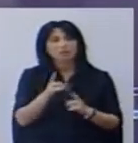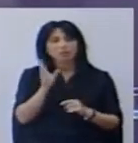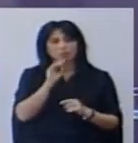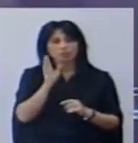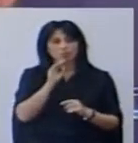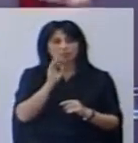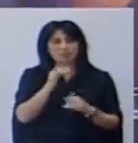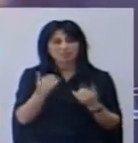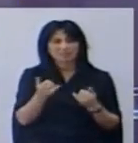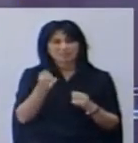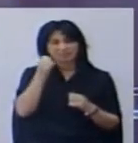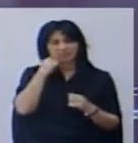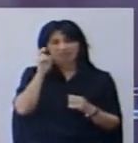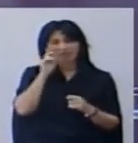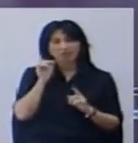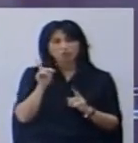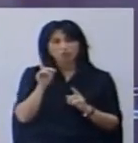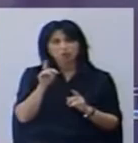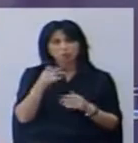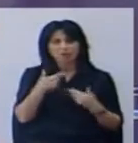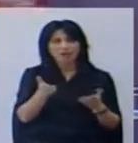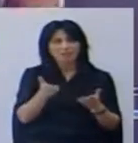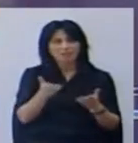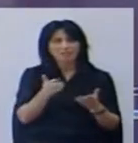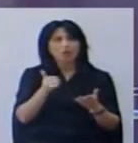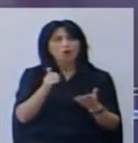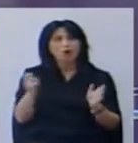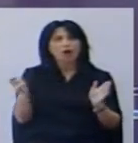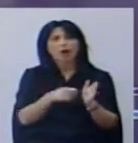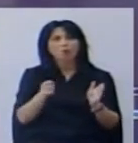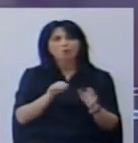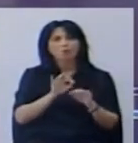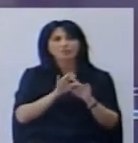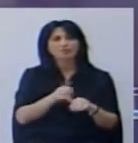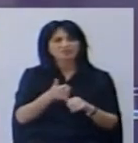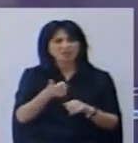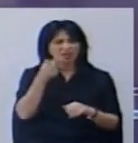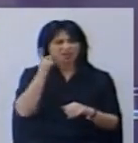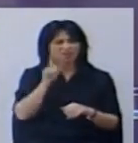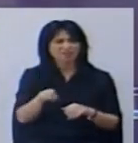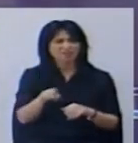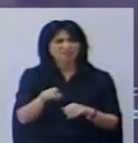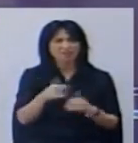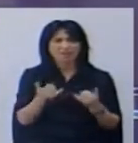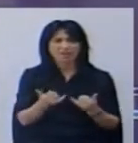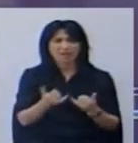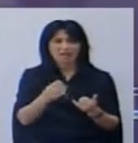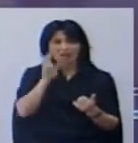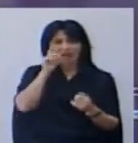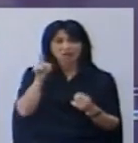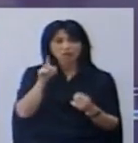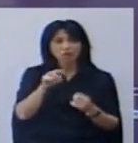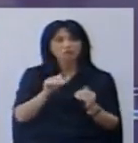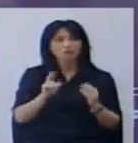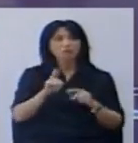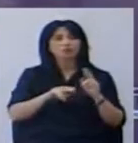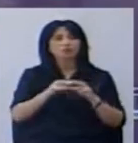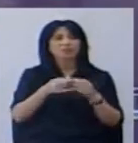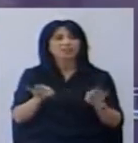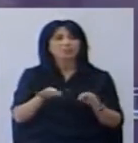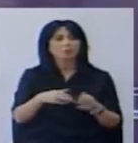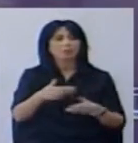როდესაც ეხლა წინა ხელისუფლება გასა და როგორი აუქციონები ტარდებოდა ჩვენ ძალიან კარგად ვიცით, ახლანდელმა ხელისუფლებამ მშენებლობის